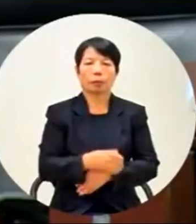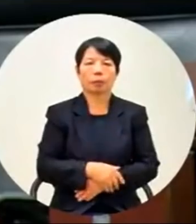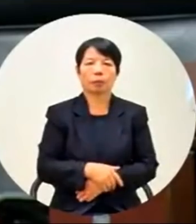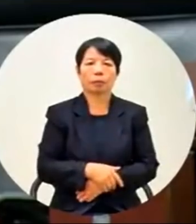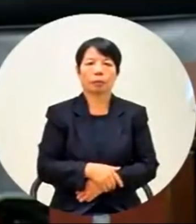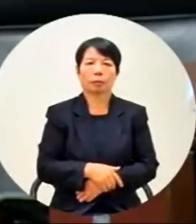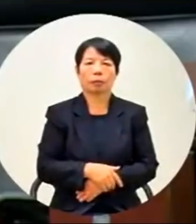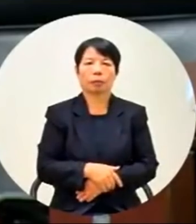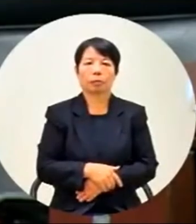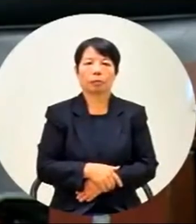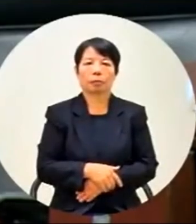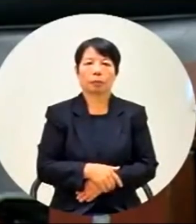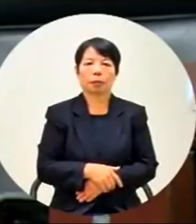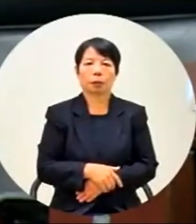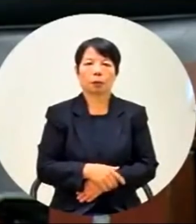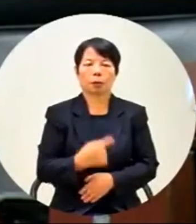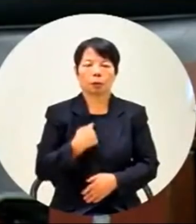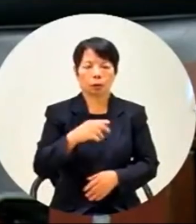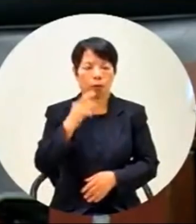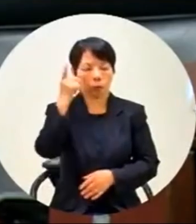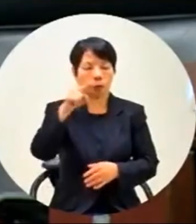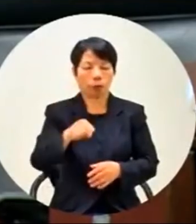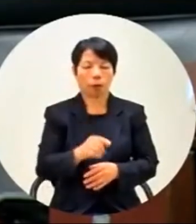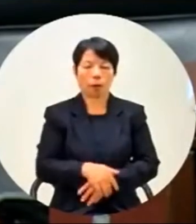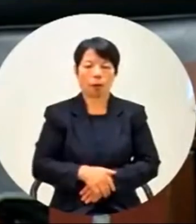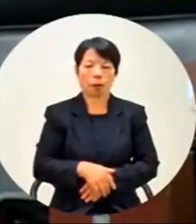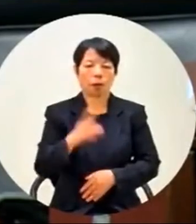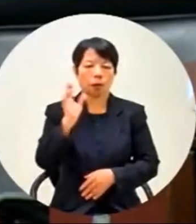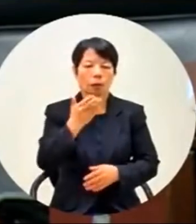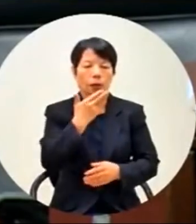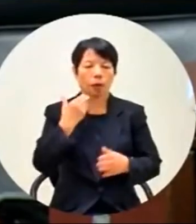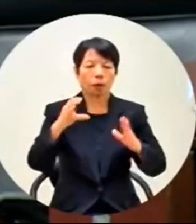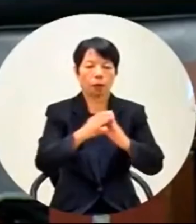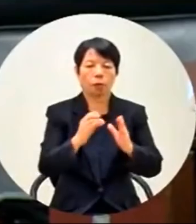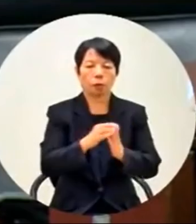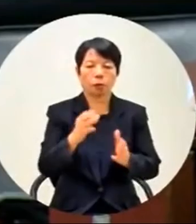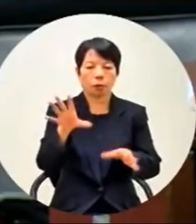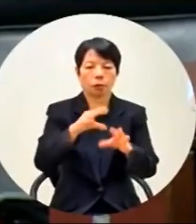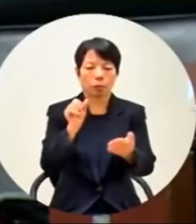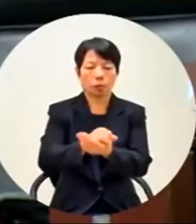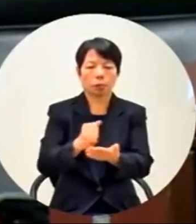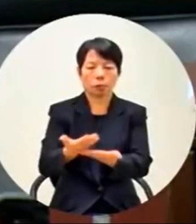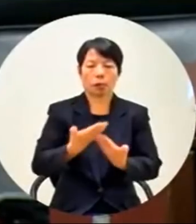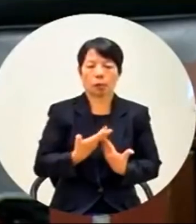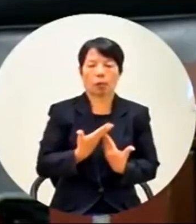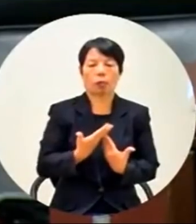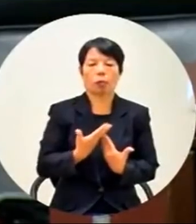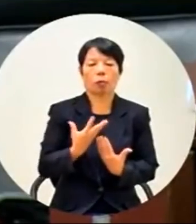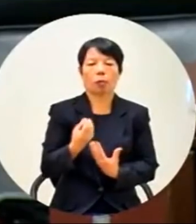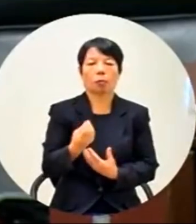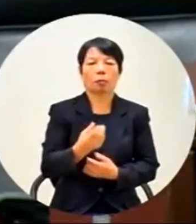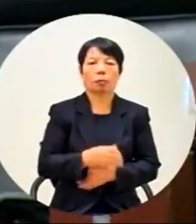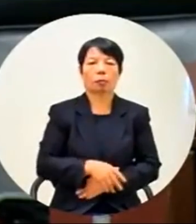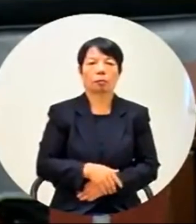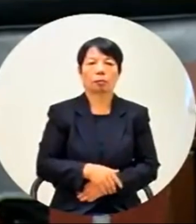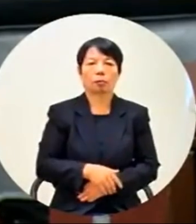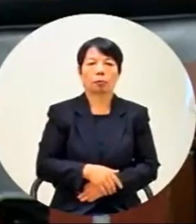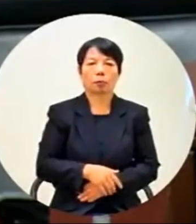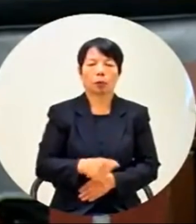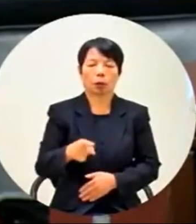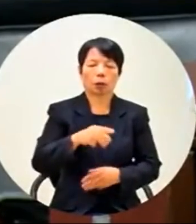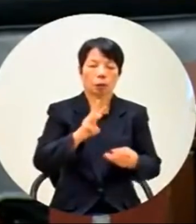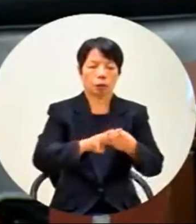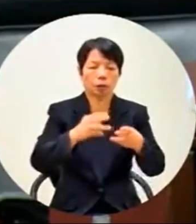后，我觉得我跟水利局要资料要不到啦，没有关系。我要求你们到田